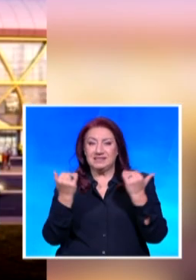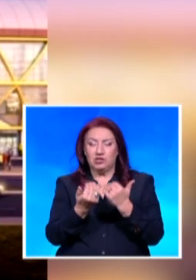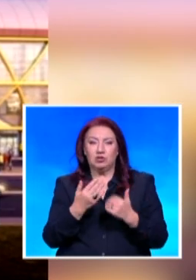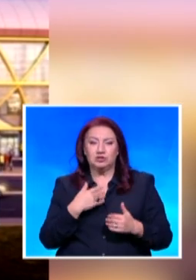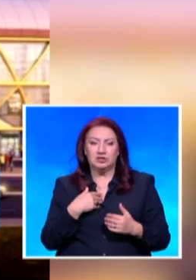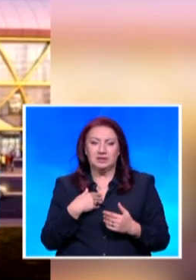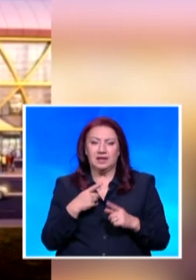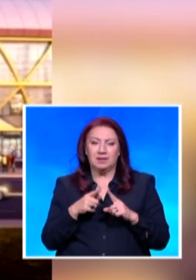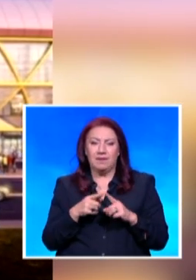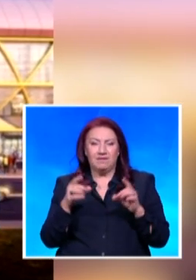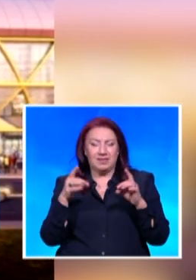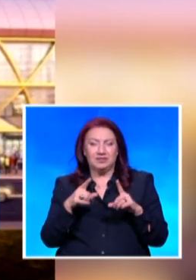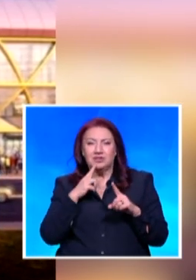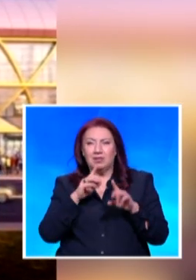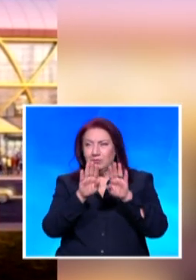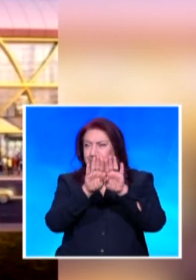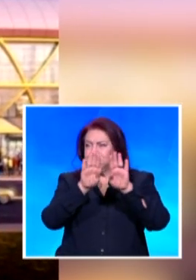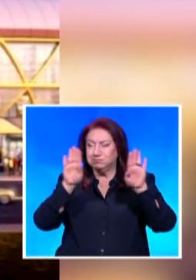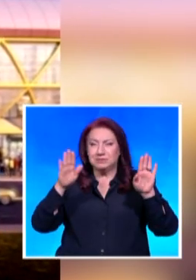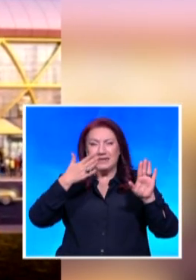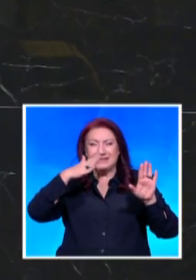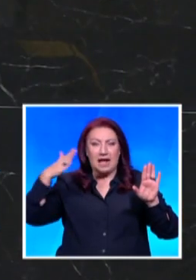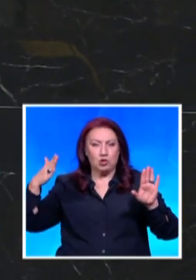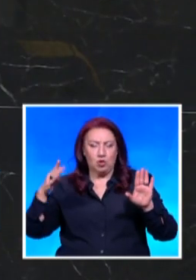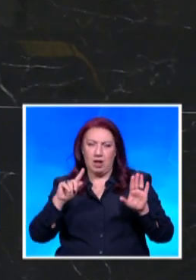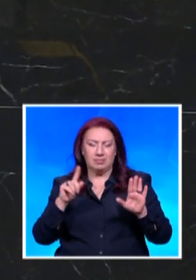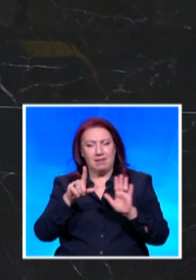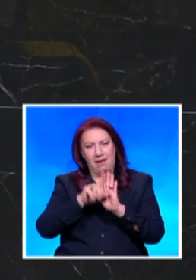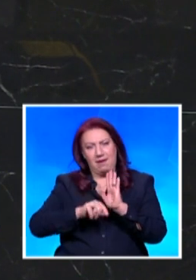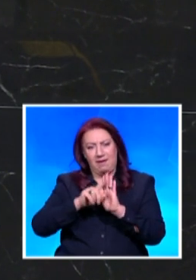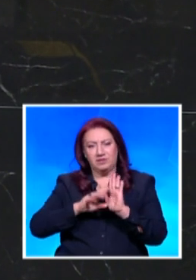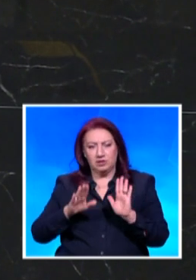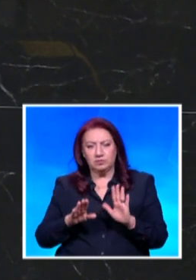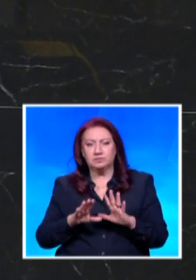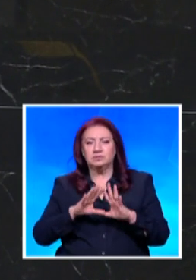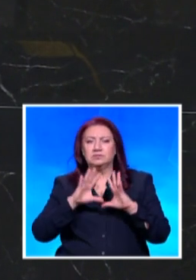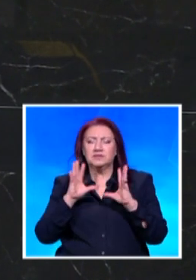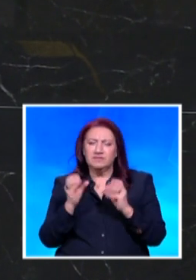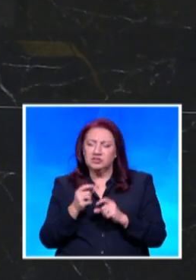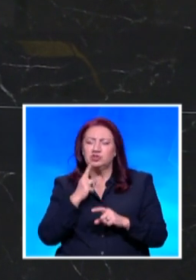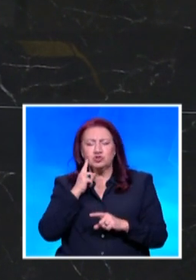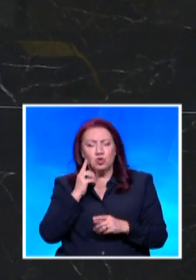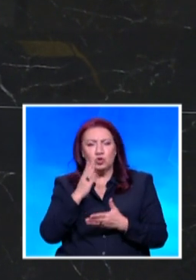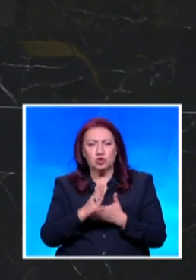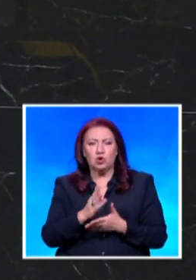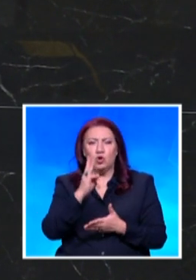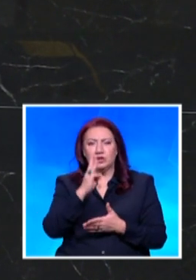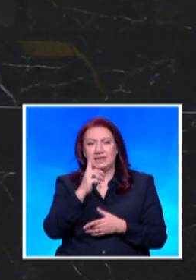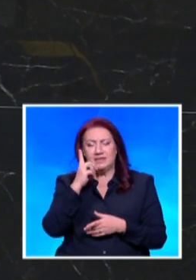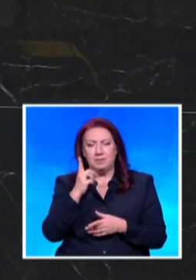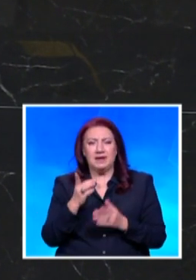бляскавата първоначална фасада от стъкло, а не с по-евтиния вариант. Всичко върви до 31 марта 100% да бъде готова фасадата